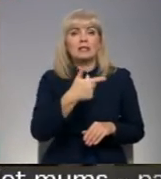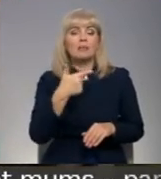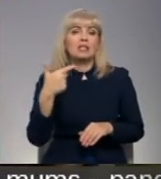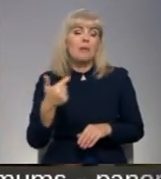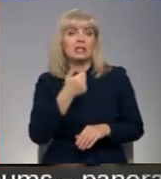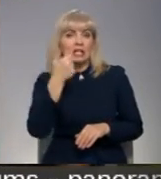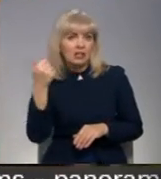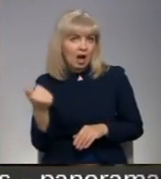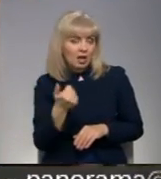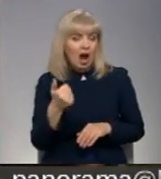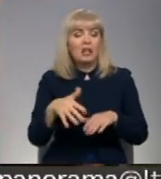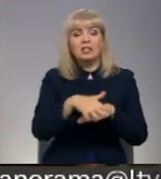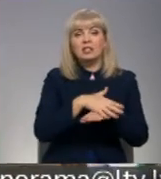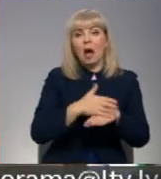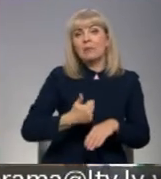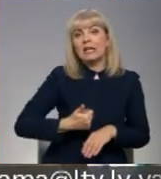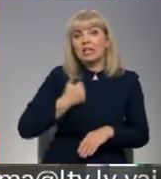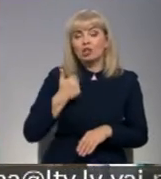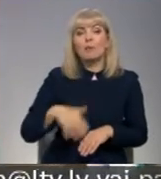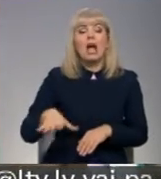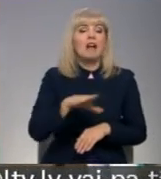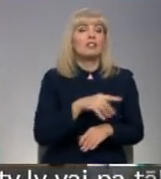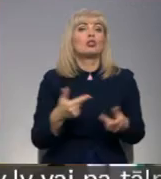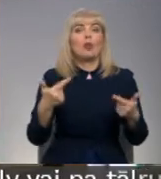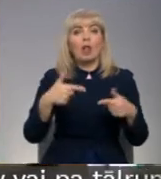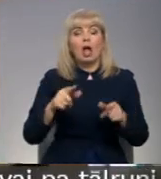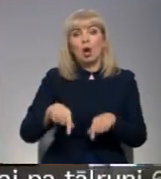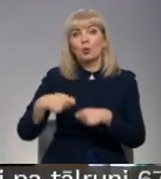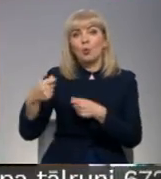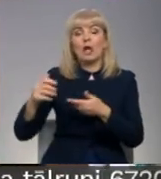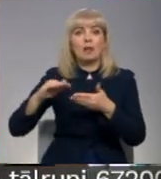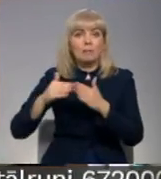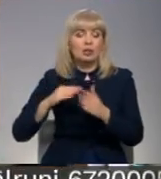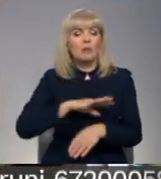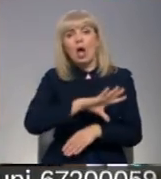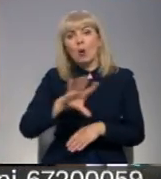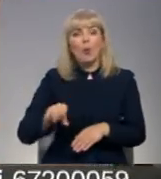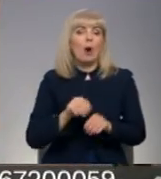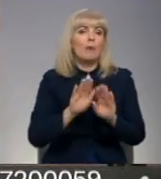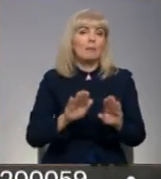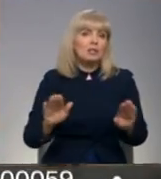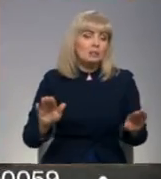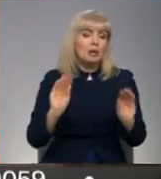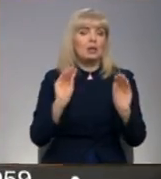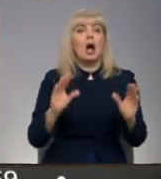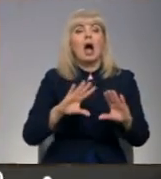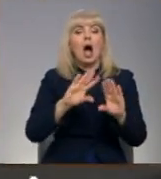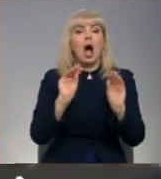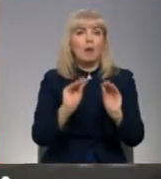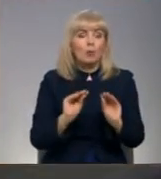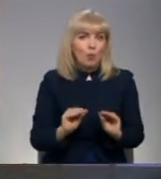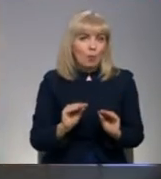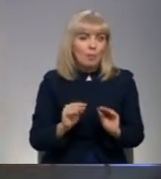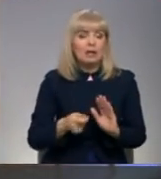1777. Gadā, kā sabiedrisks īpašums, kas uz visiem laikiem nodots pilsētai. Kopumā izstādē apkopoti 12 no